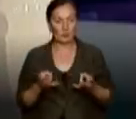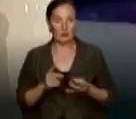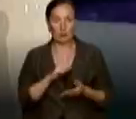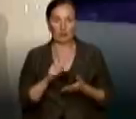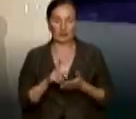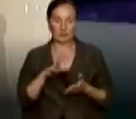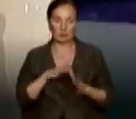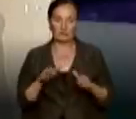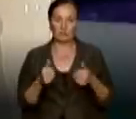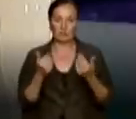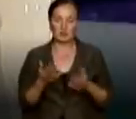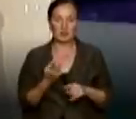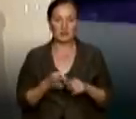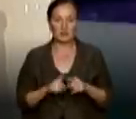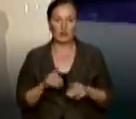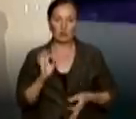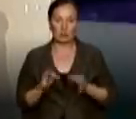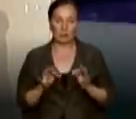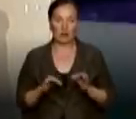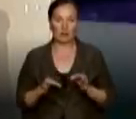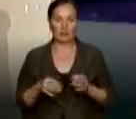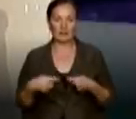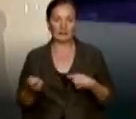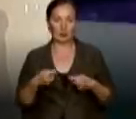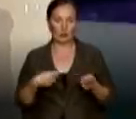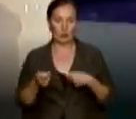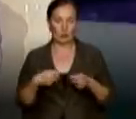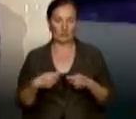пропозиція. Це нормальні ринкові відносини. Але в даному